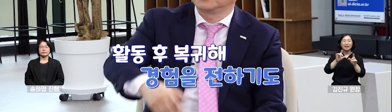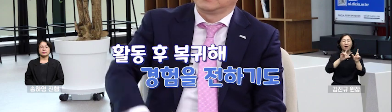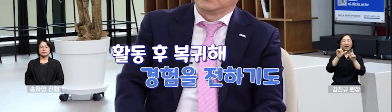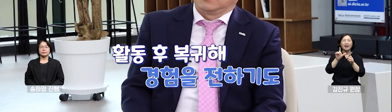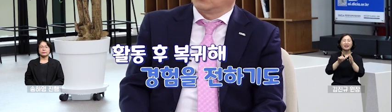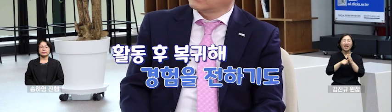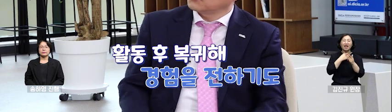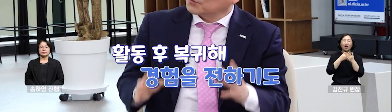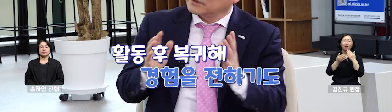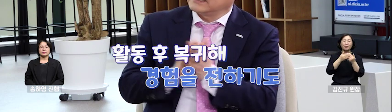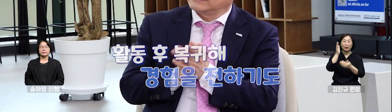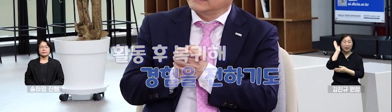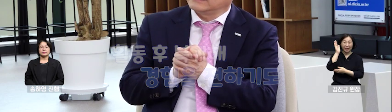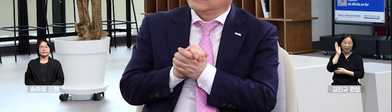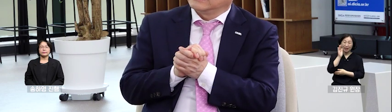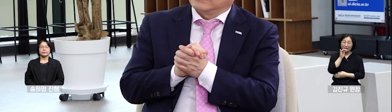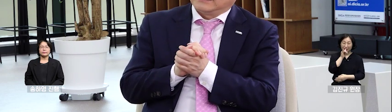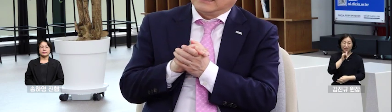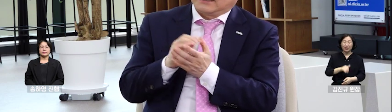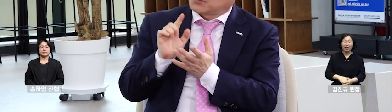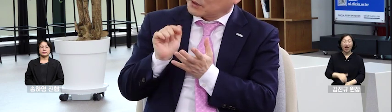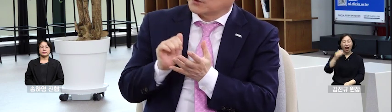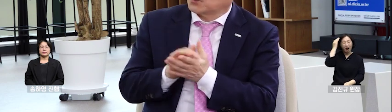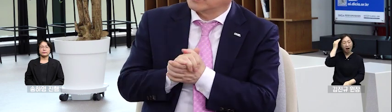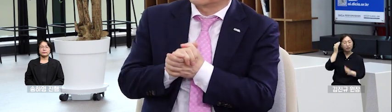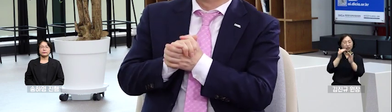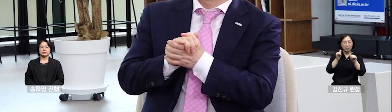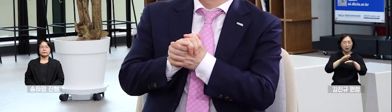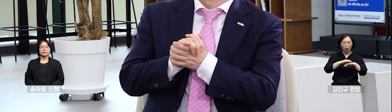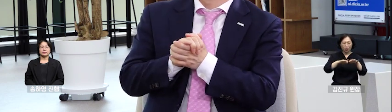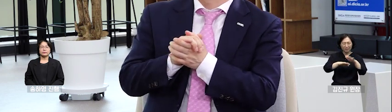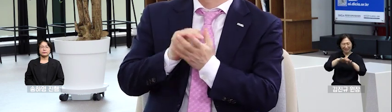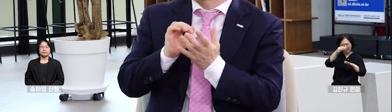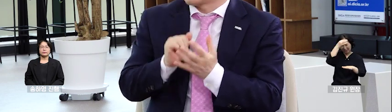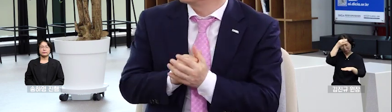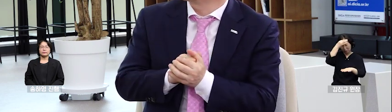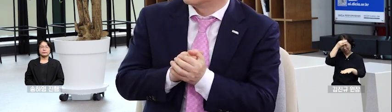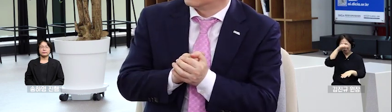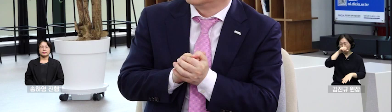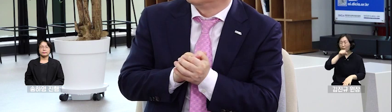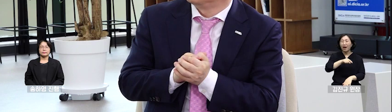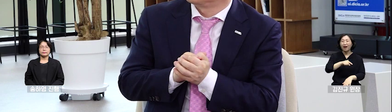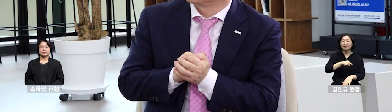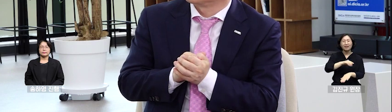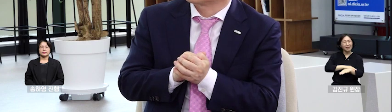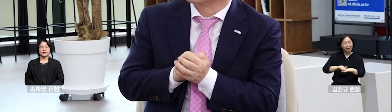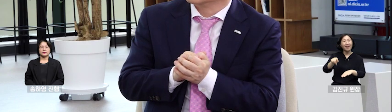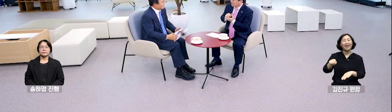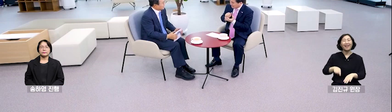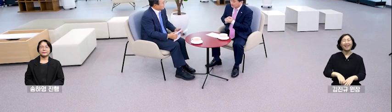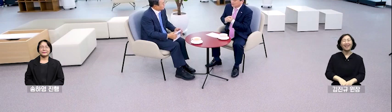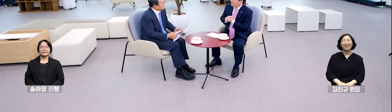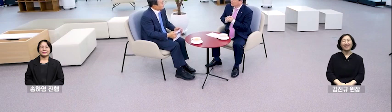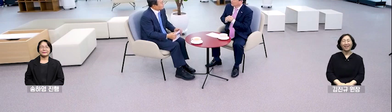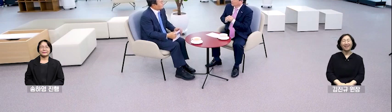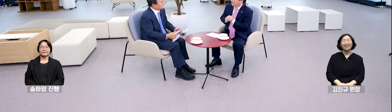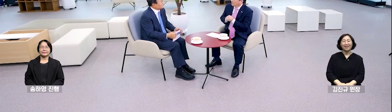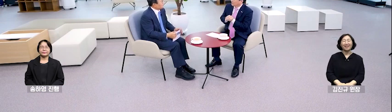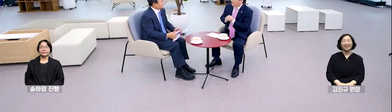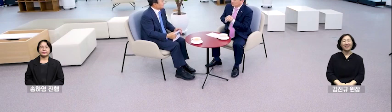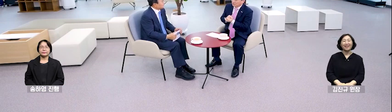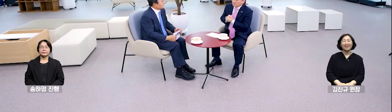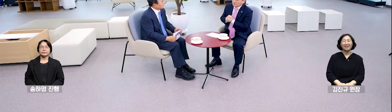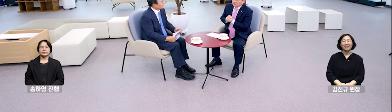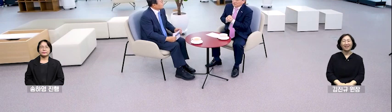그래서 원래 한국분들이 이 손재주가 좋아서 잘 압니다 잘해요 그